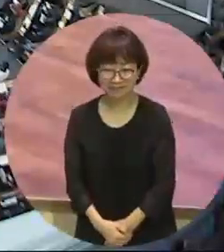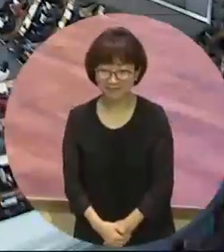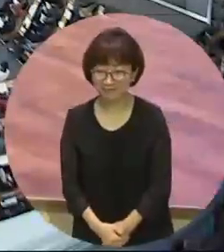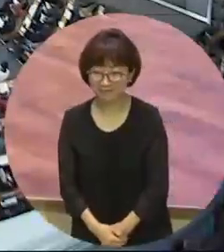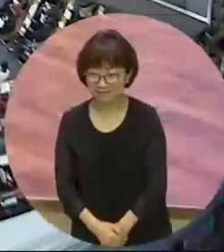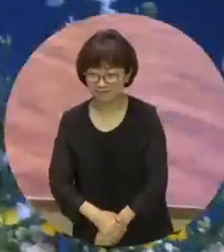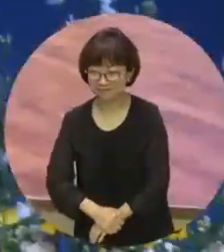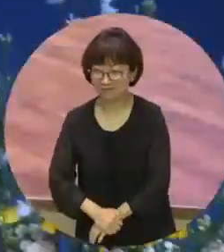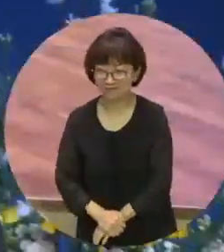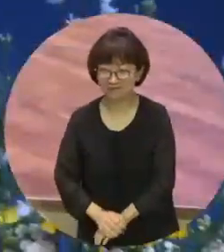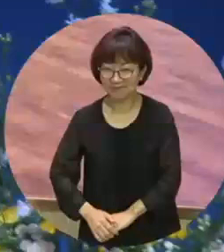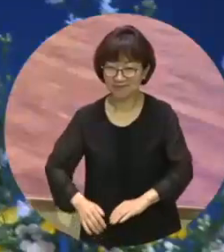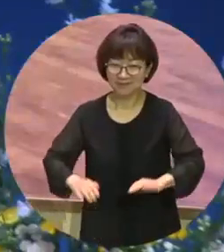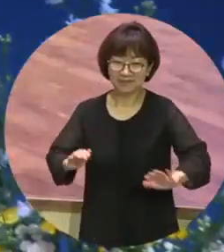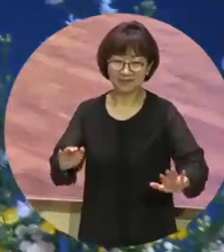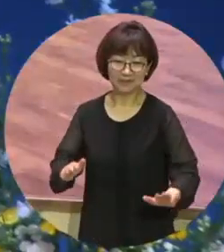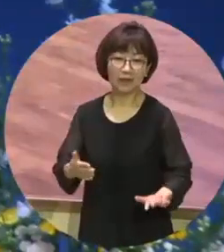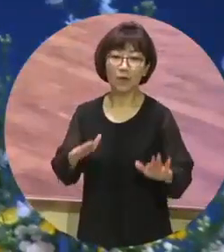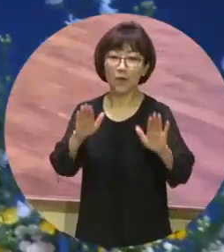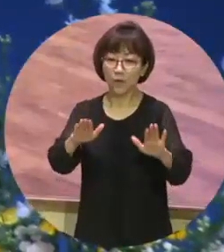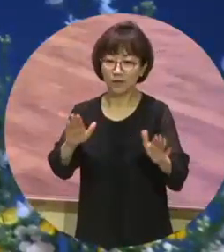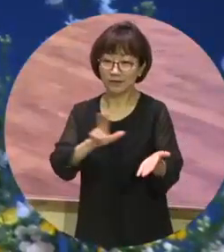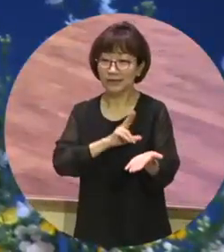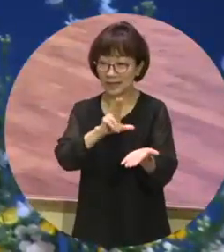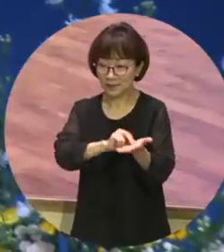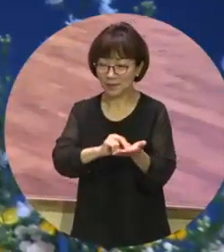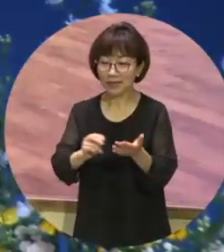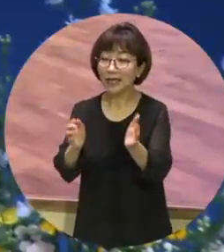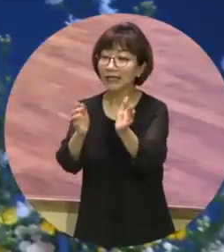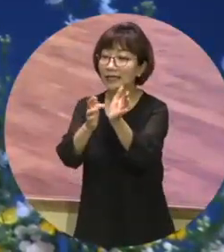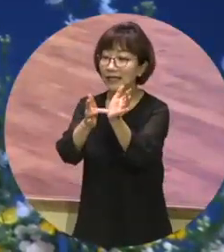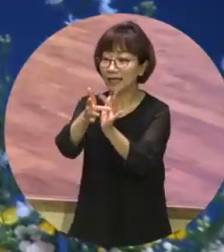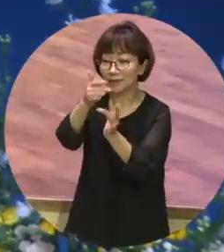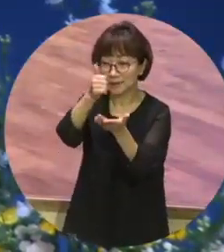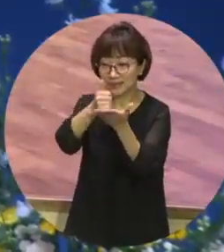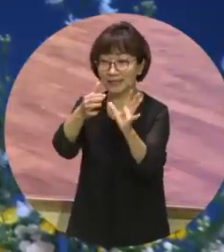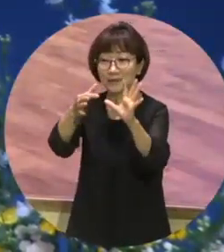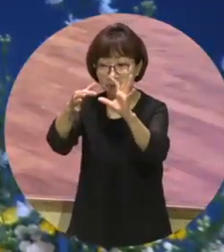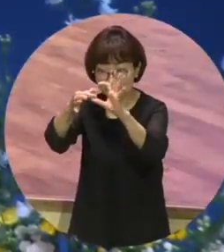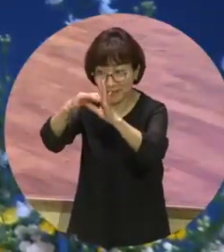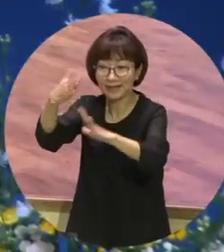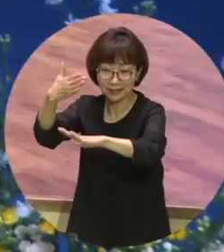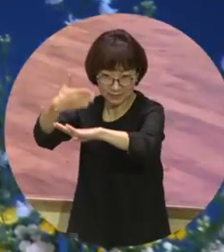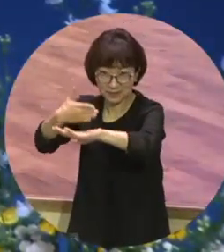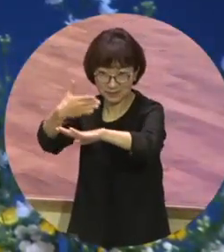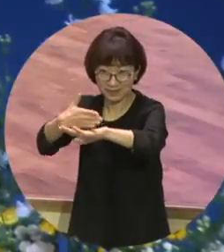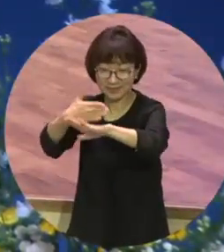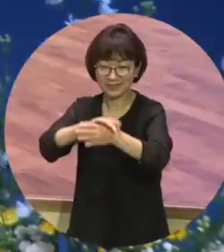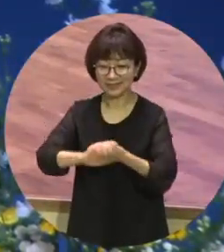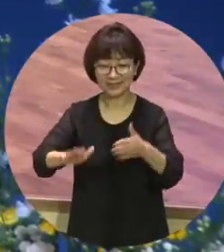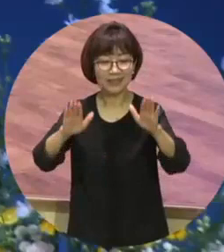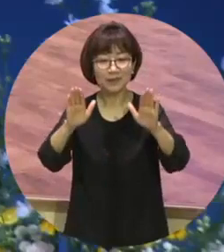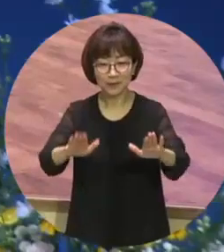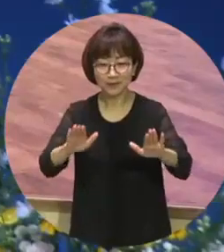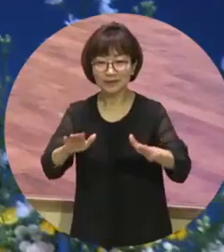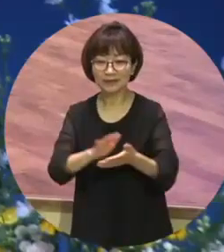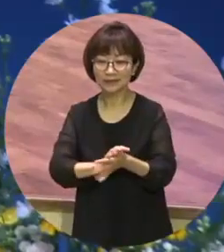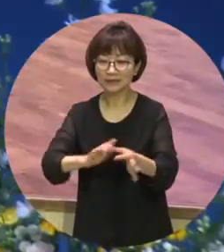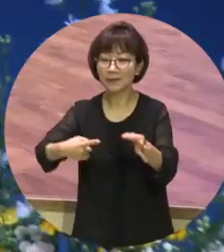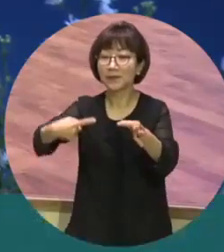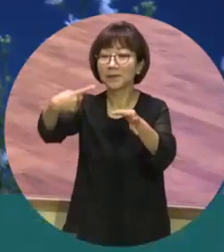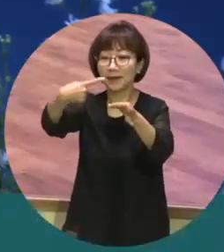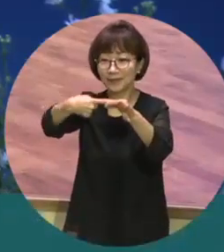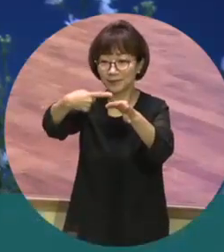이거 드린 말씀 가지고 예수님의 감사라는 제목을 말씀드립니다. 오늘은 한국 교회가 맥추